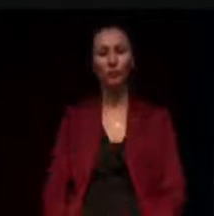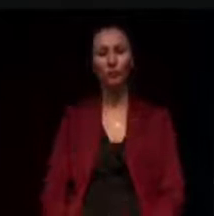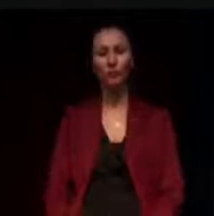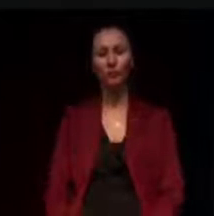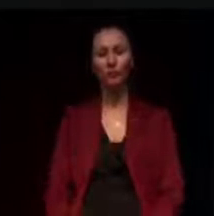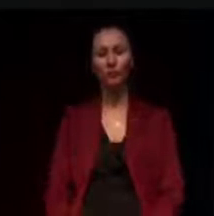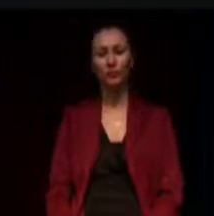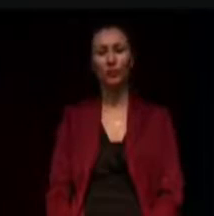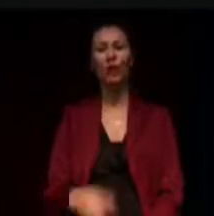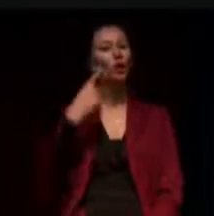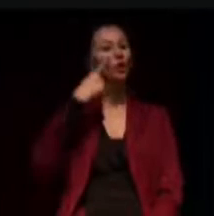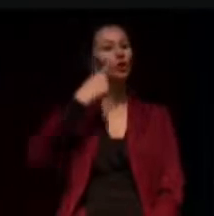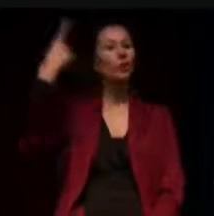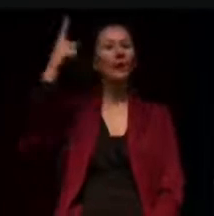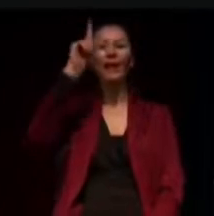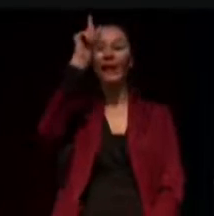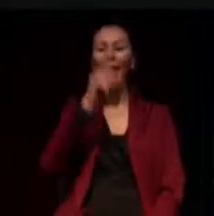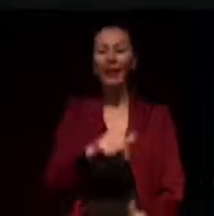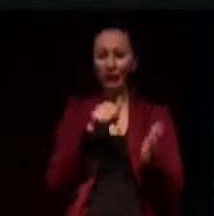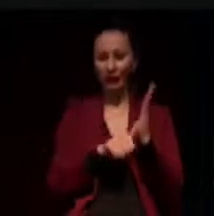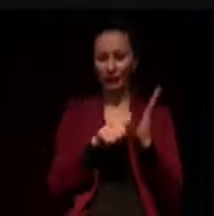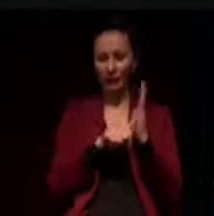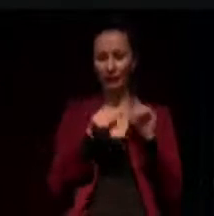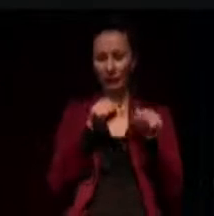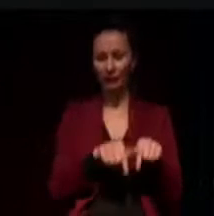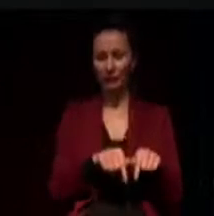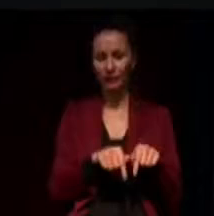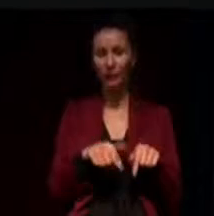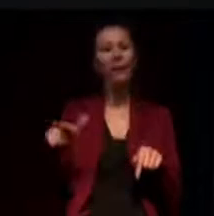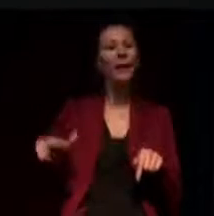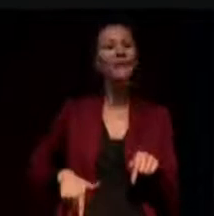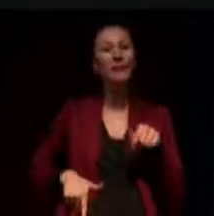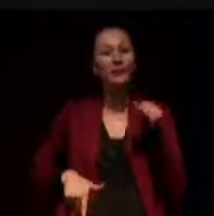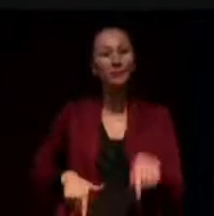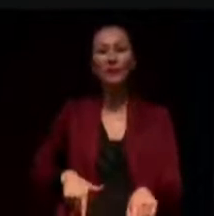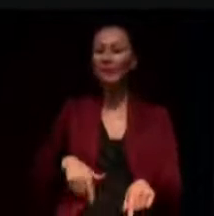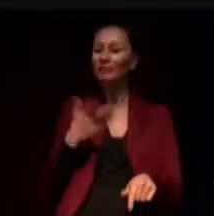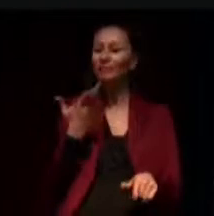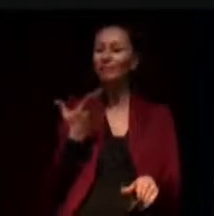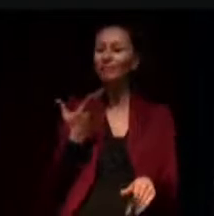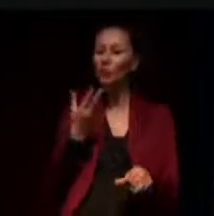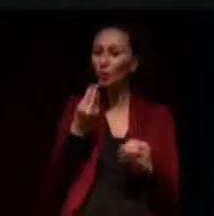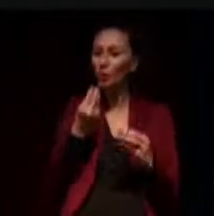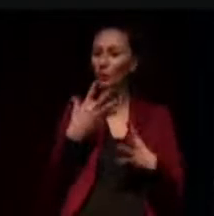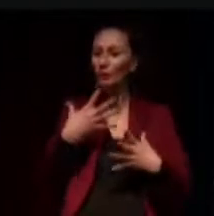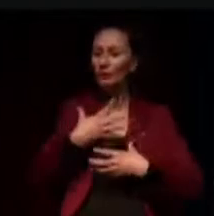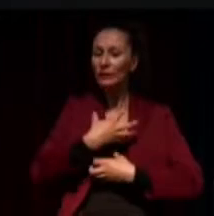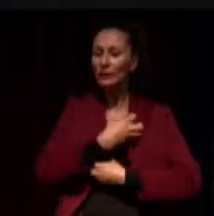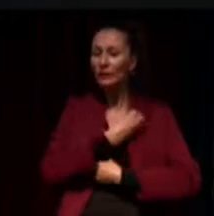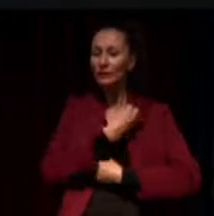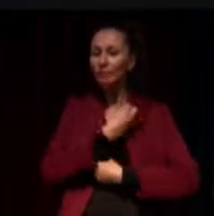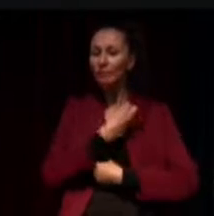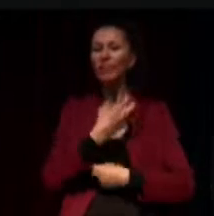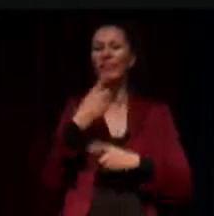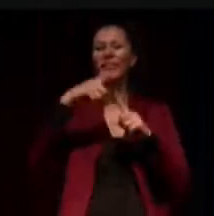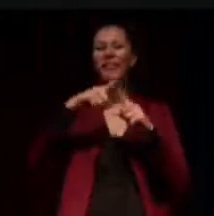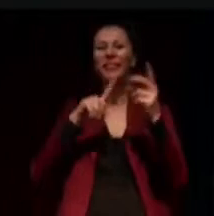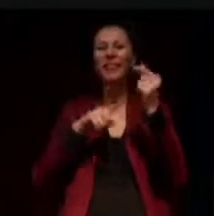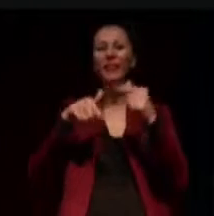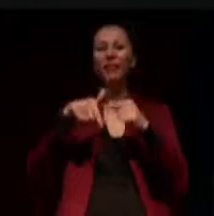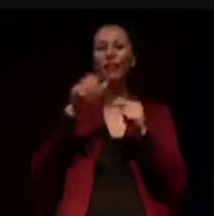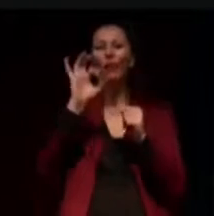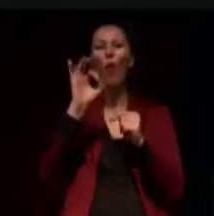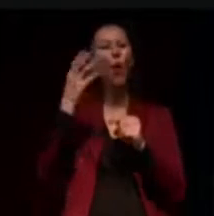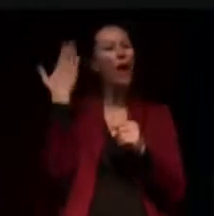Cumhuriyetin ilk yıllarındaydı. İzmir'in şartları gayri sıhhiydi. Tifo,